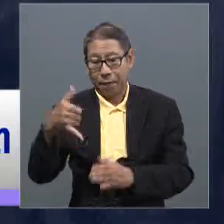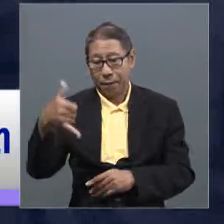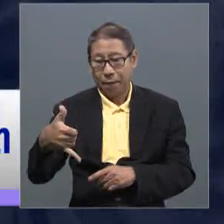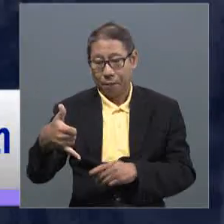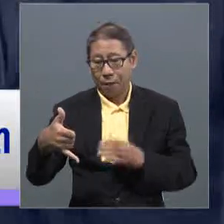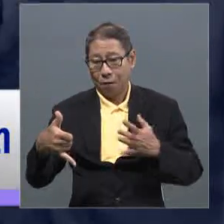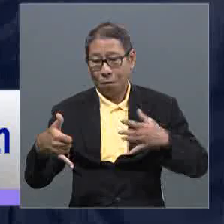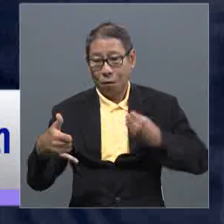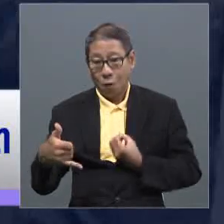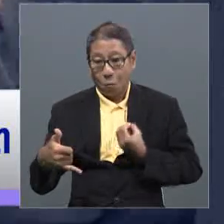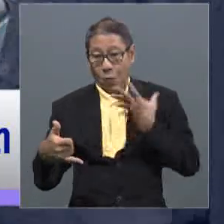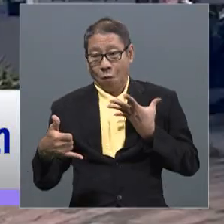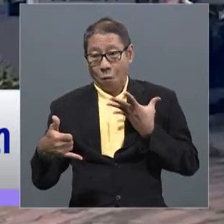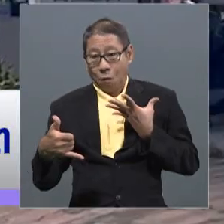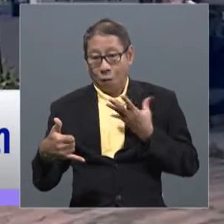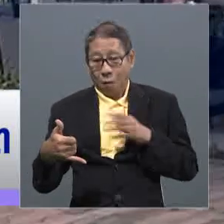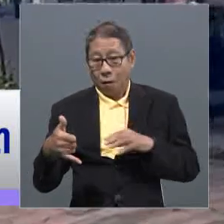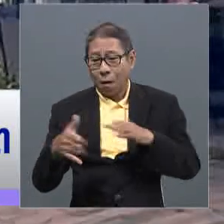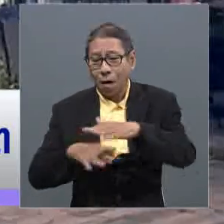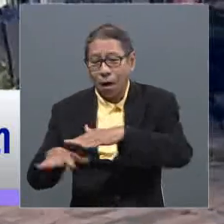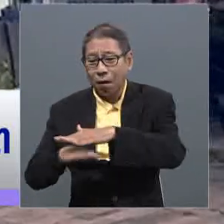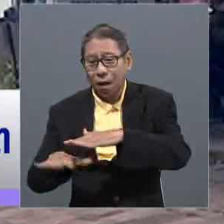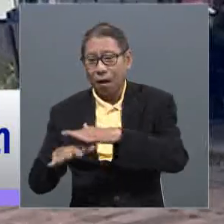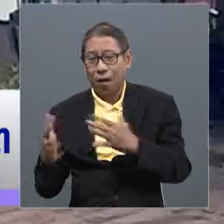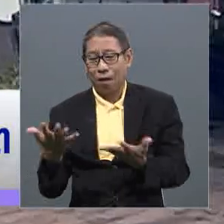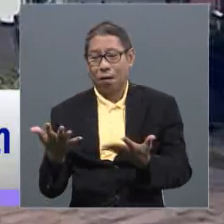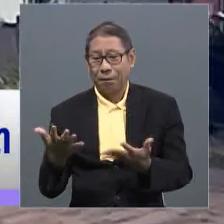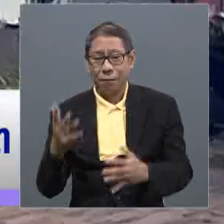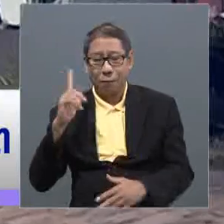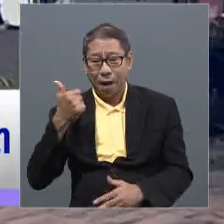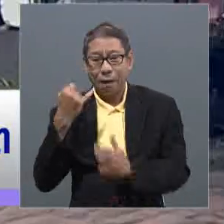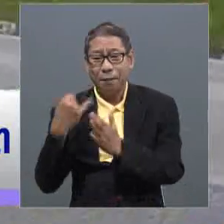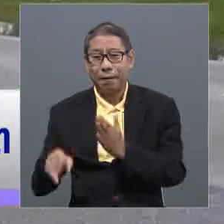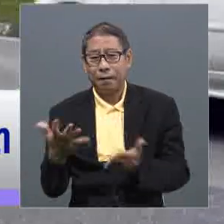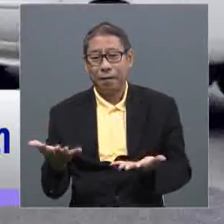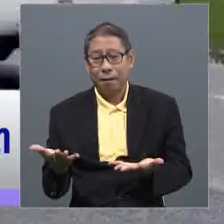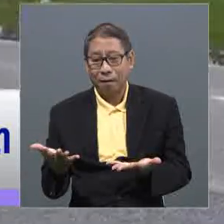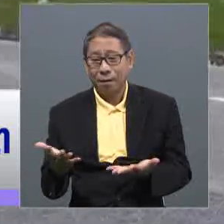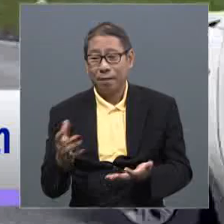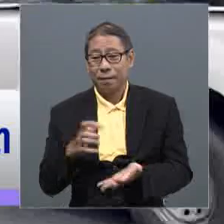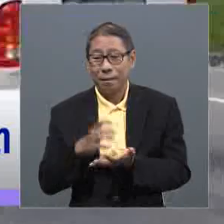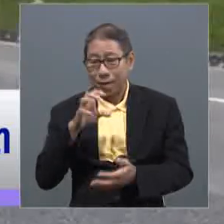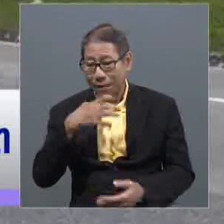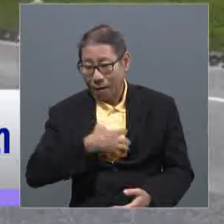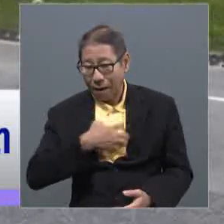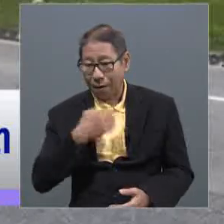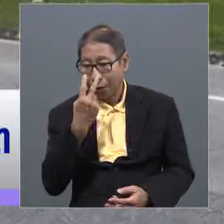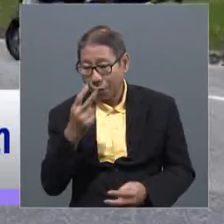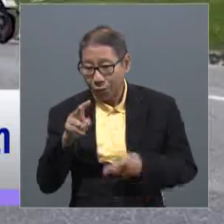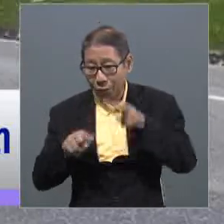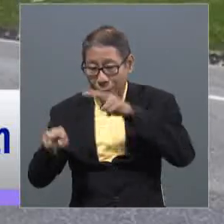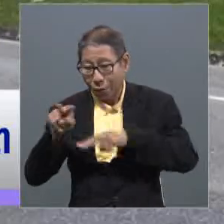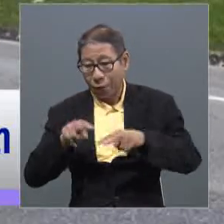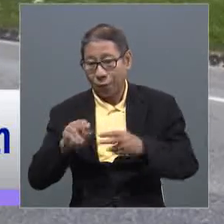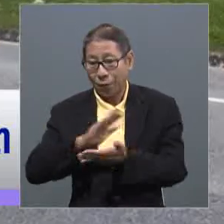แล้วตกใจเลยนะฮะคือบอกยังไม่ทันเห็นหลักฐานอะไรเลยก็บอกแล้วว่าแม่เขาผิดจึงอยากจะขอให้ช่วยตรวจสอบอย่างละเอียดอีกครั้งนึงอันนี้ก็คือ